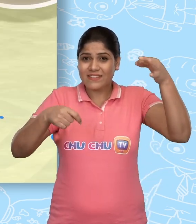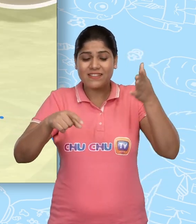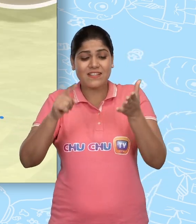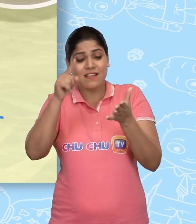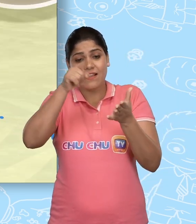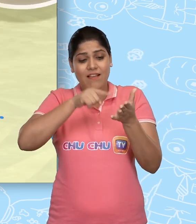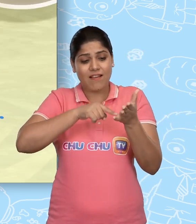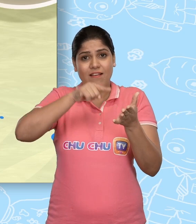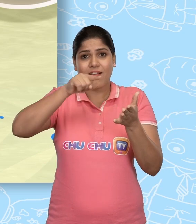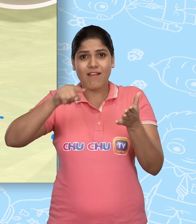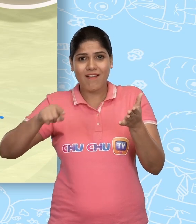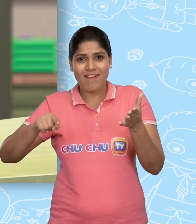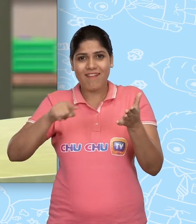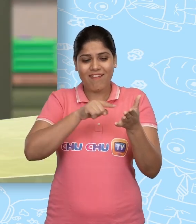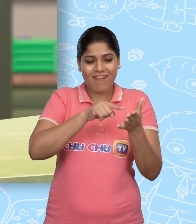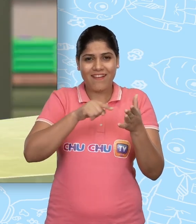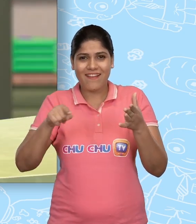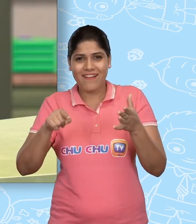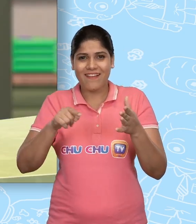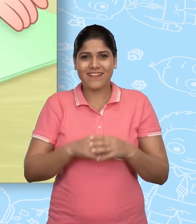उसे कागज पर रखकर चलाओ।